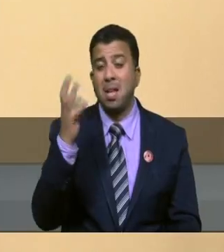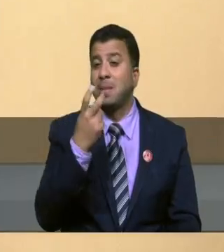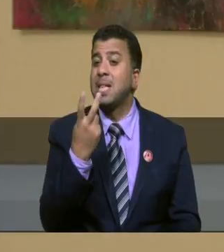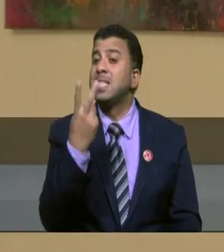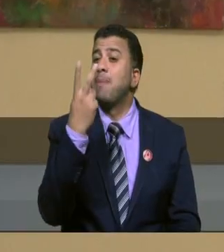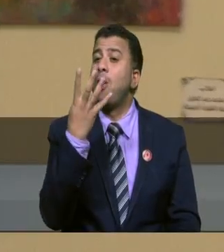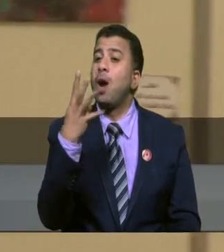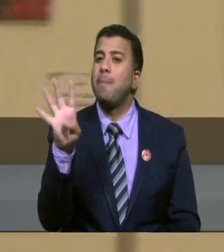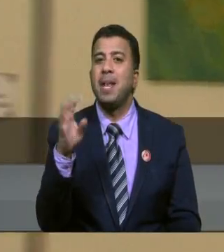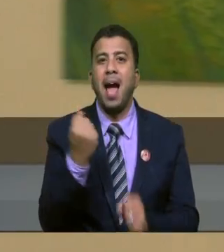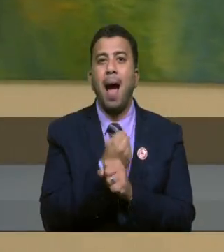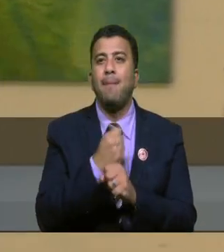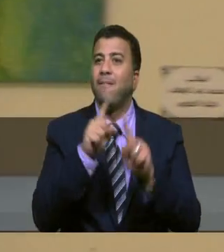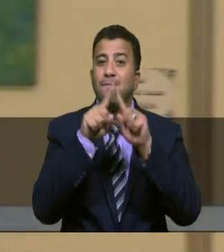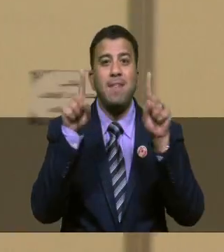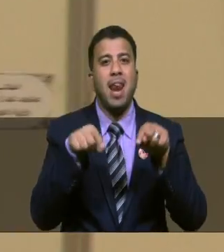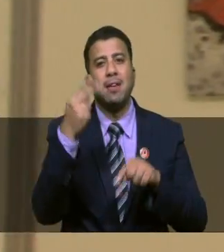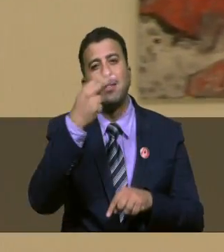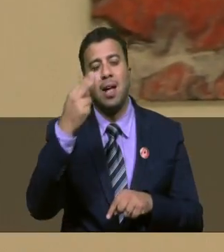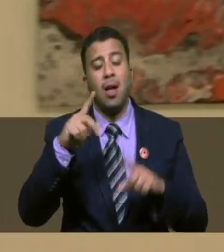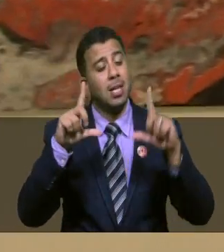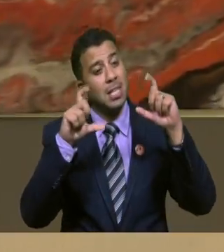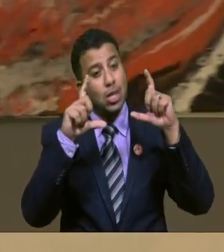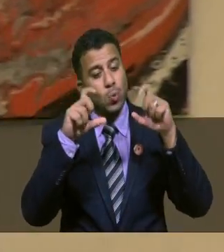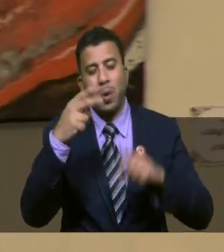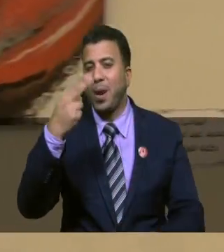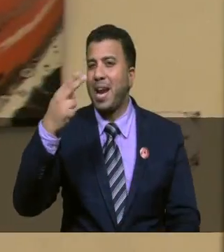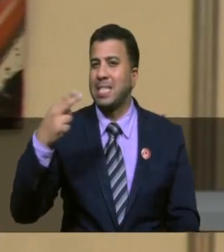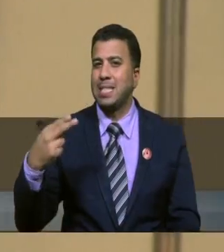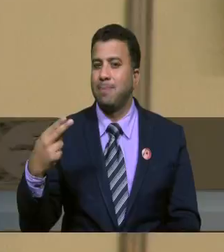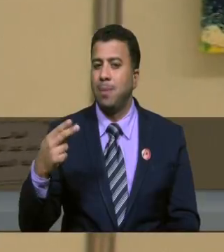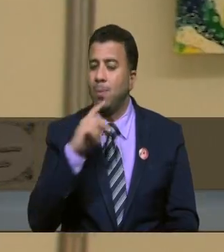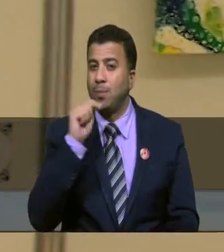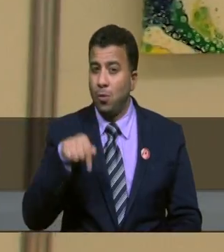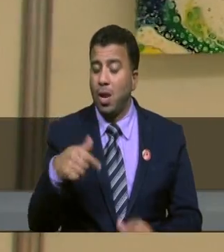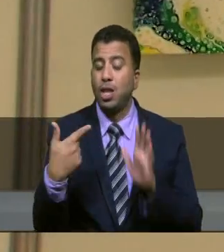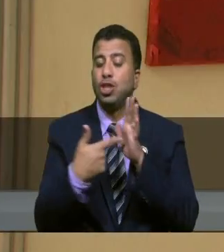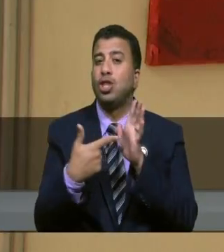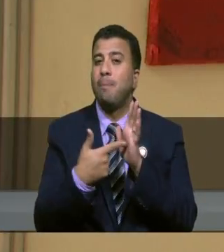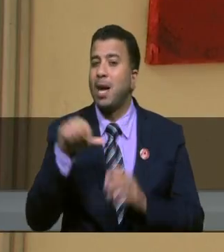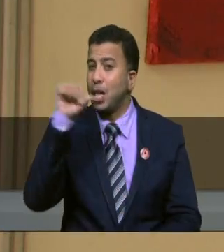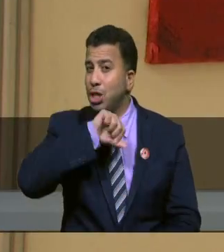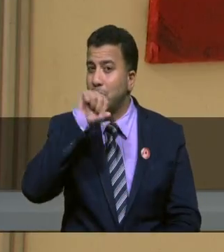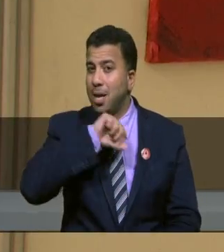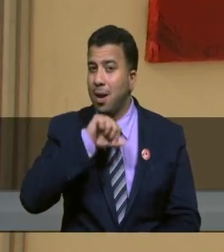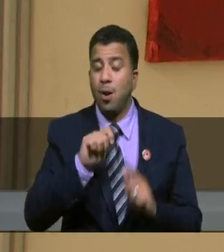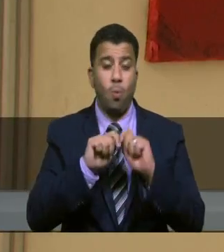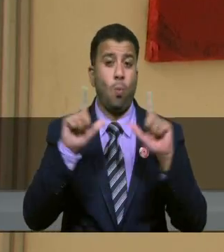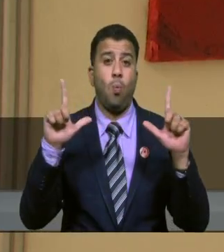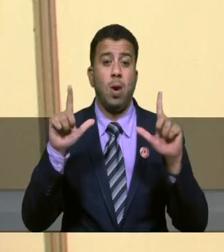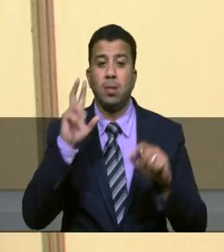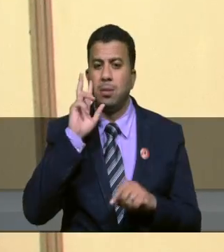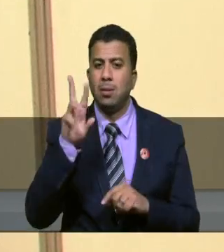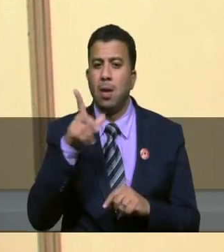ل47 عملاً فنياً تراوح بين التصوير والرسم. وهنا في جامعة الشارقة يتضح ذلك